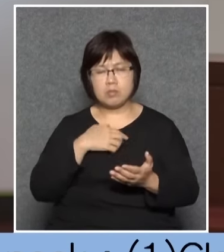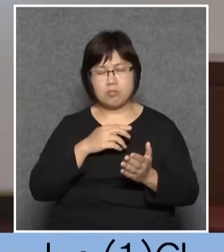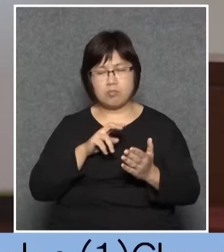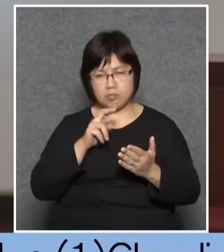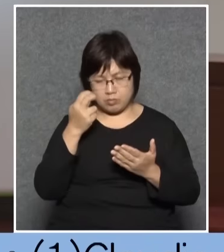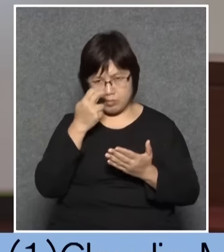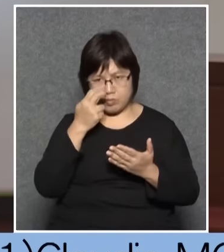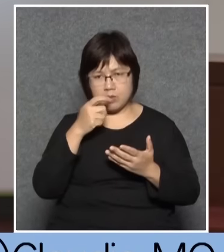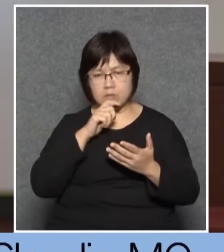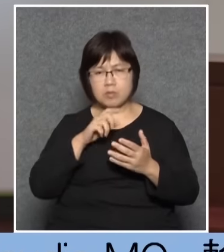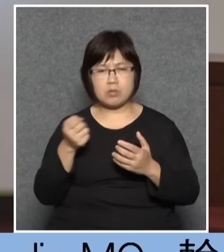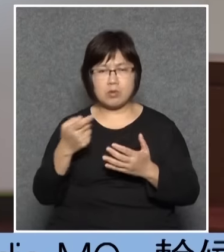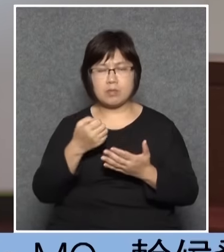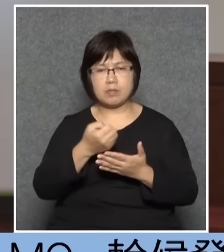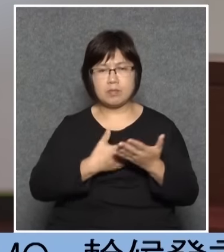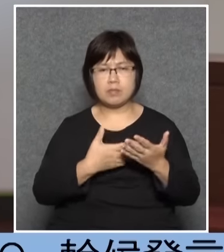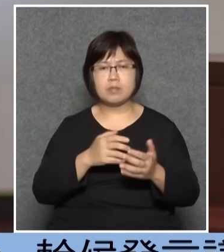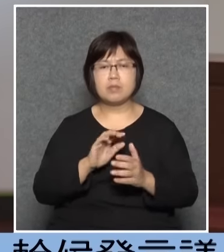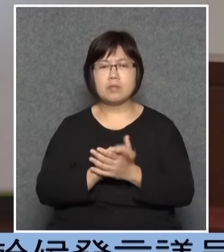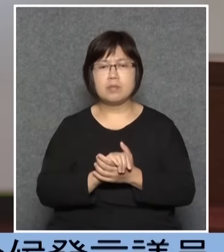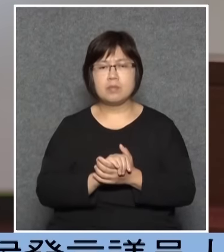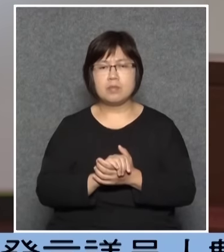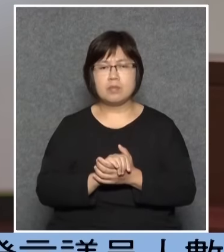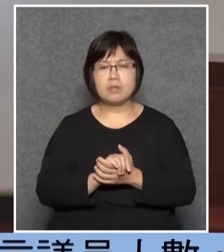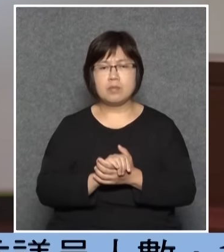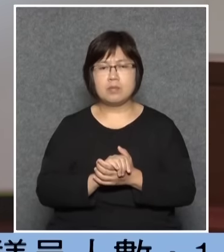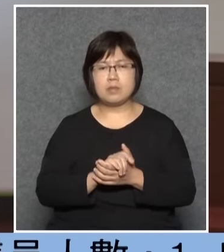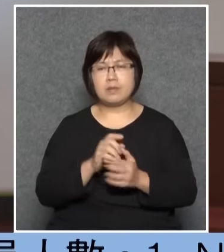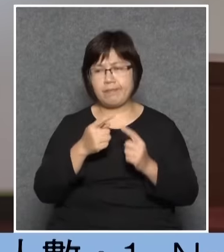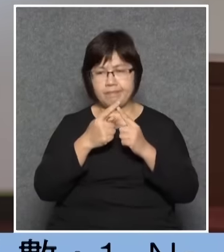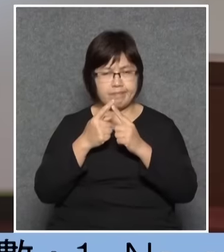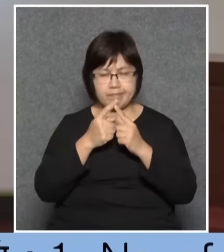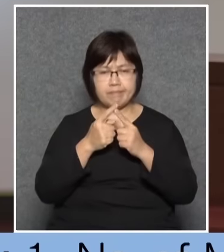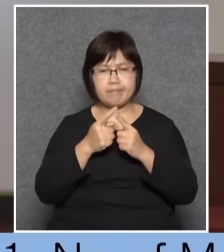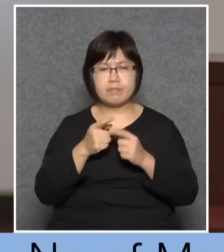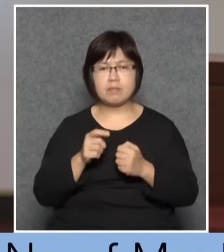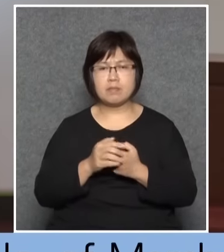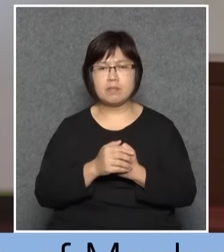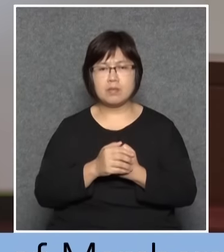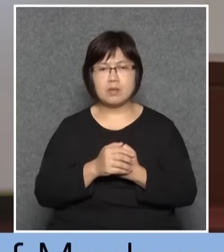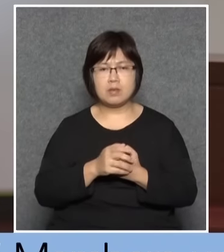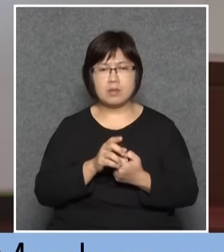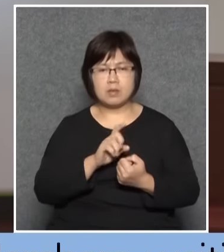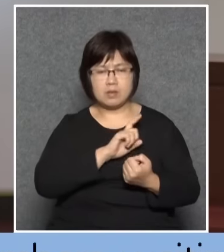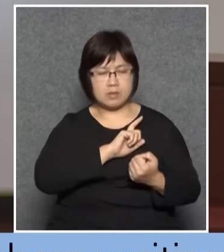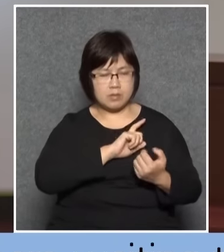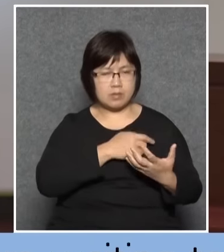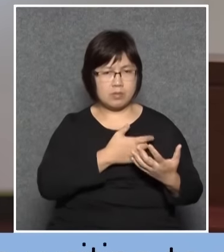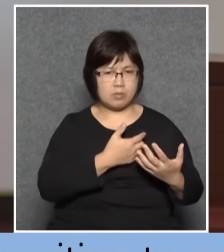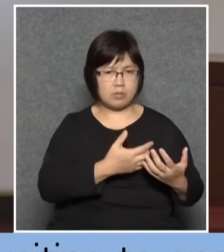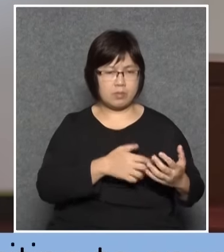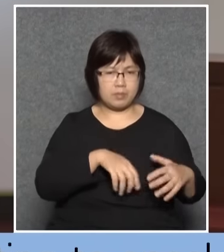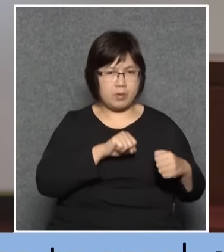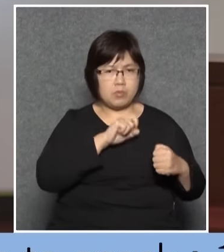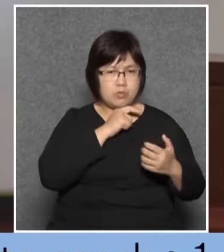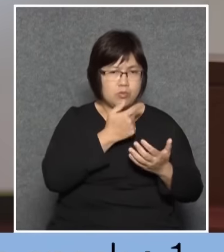條文等等。嗱，呢啲咧都係市民佢可以自力救濟嘅一啲好重要嘅法